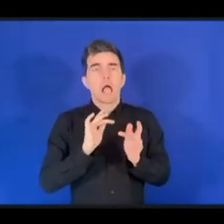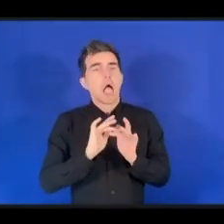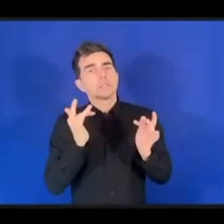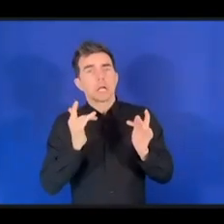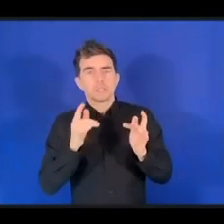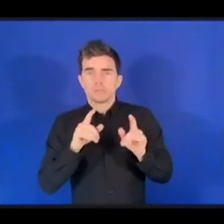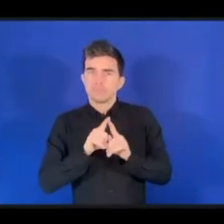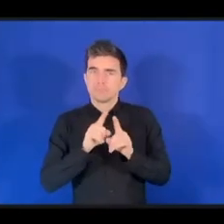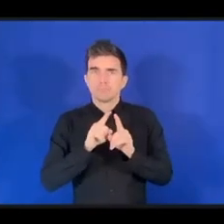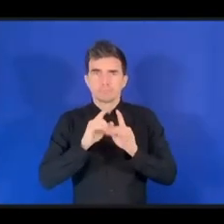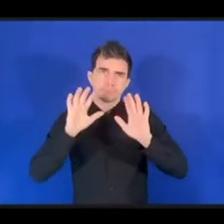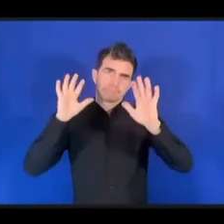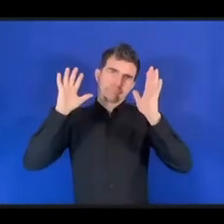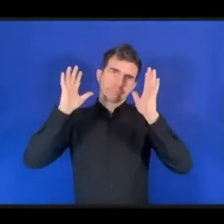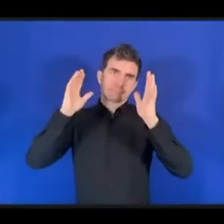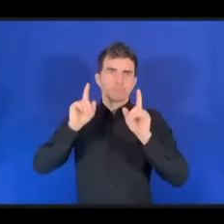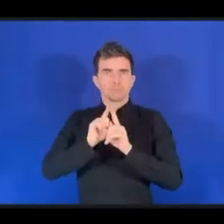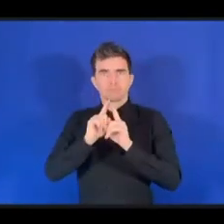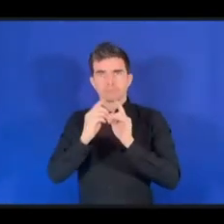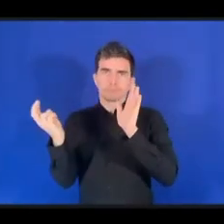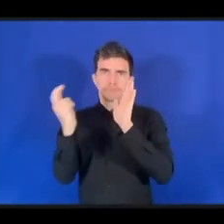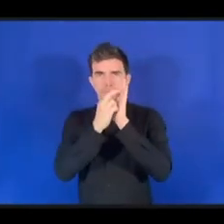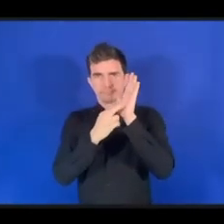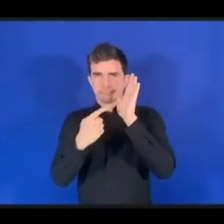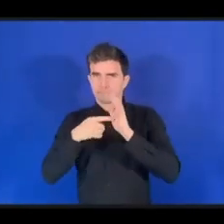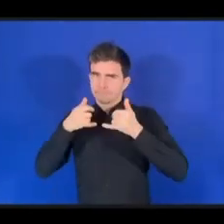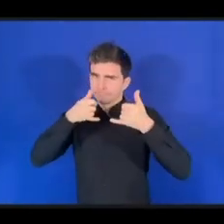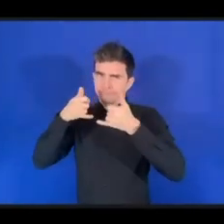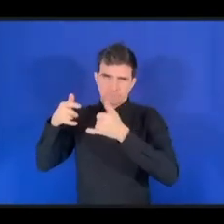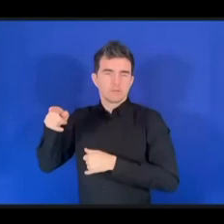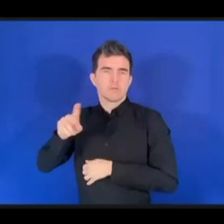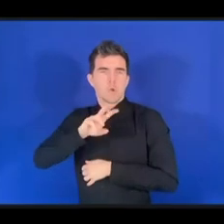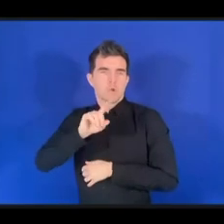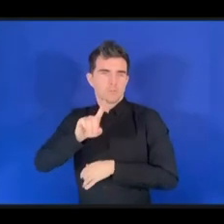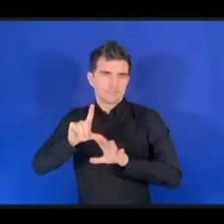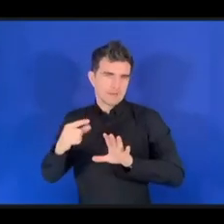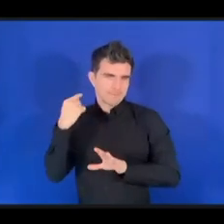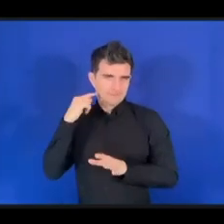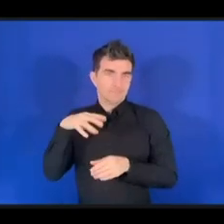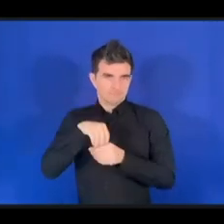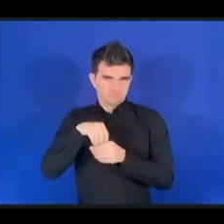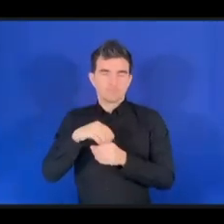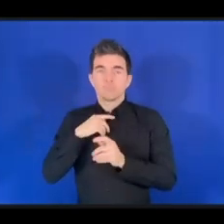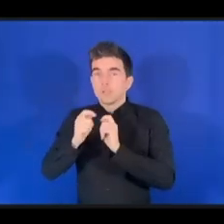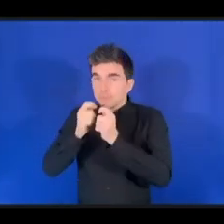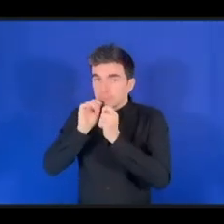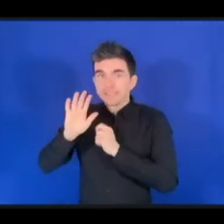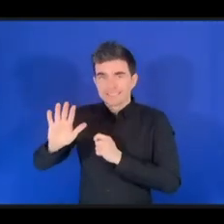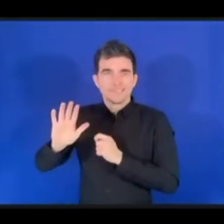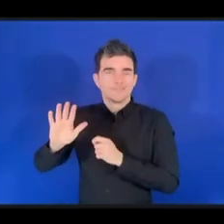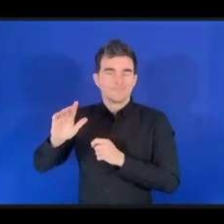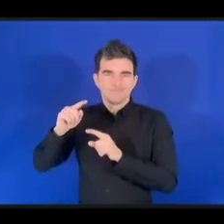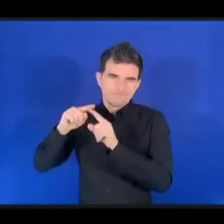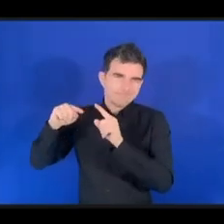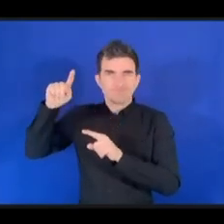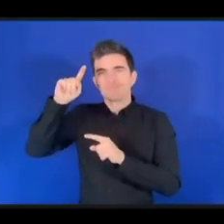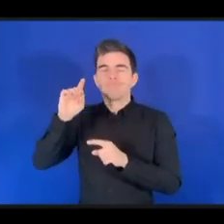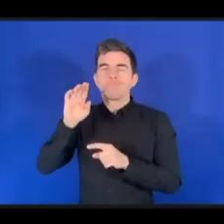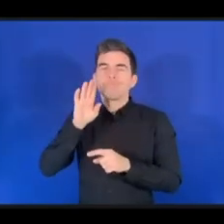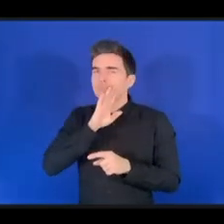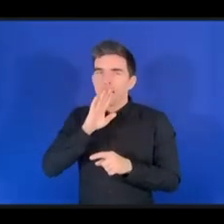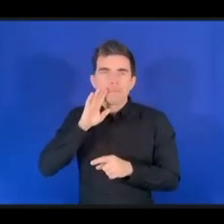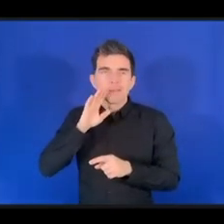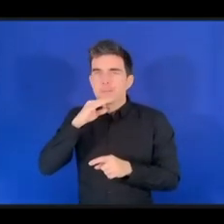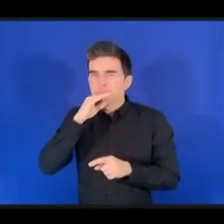2020 nous avons interviewé ces par par à l'époque et créé une petite vidéo ils ont dit qu'ils ne savaient